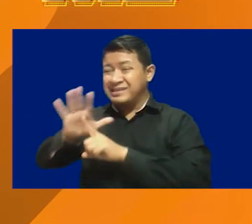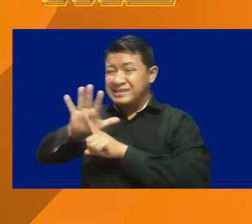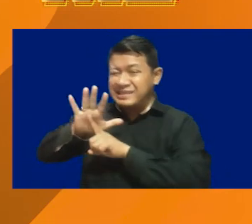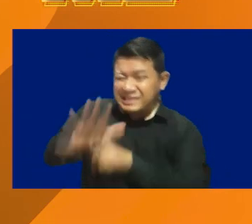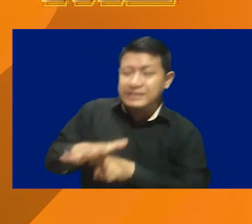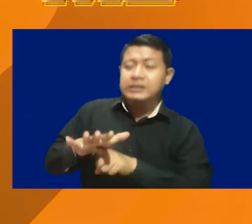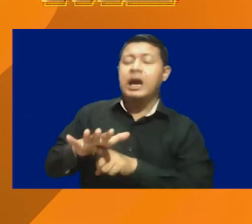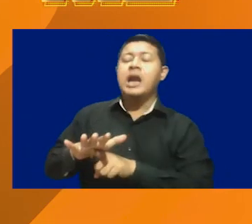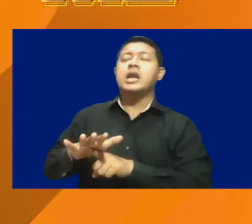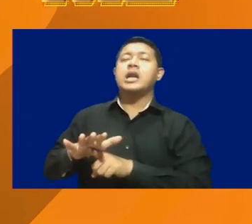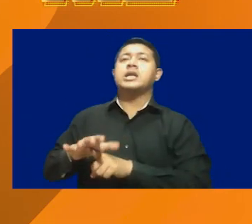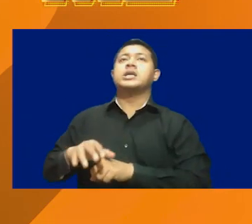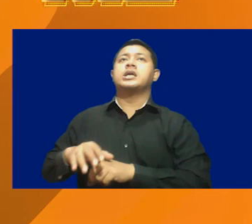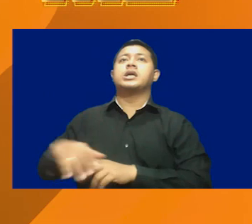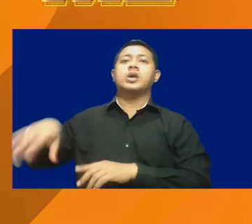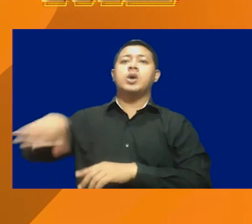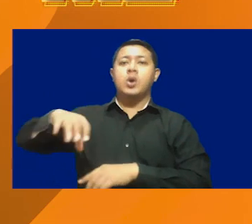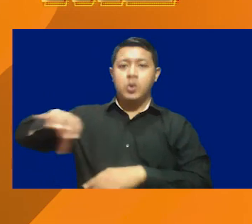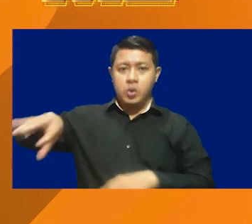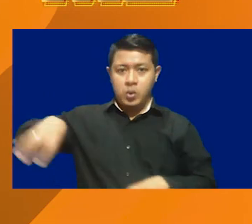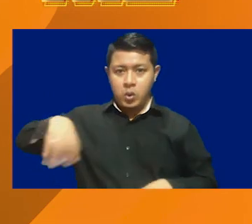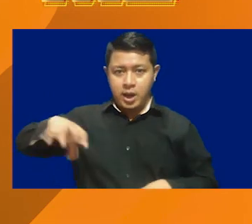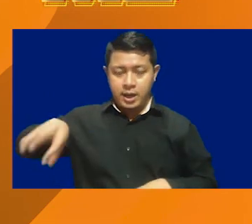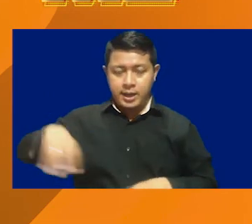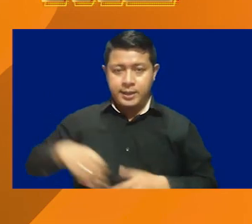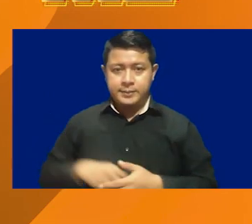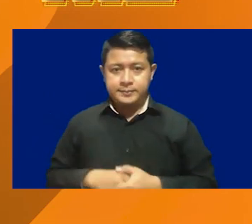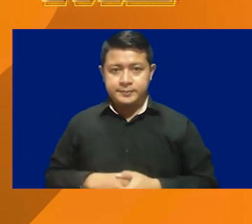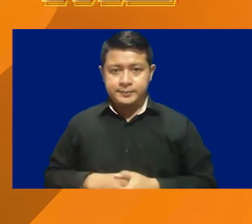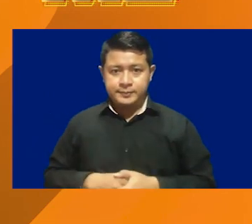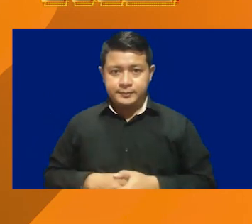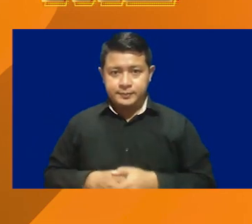atau mungkin mendapat tekanan dari keluarga,